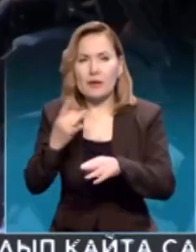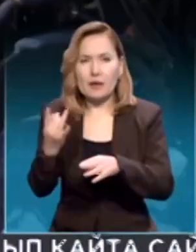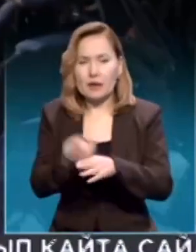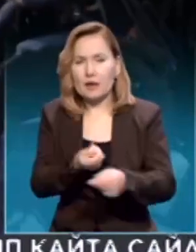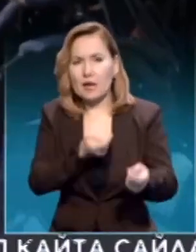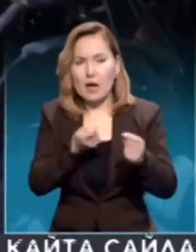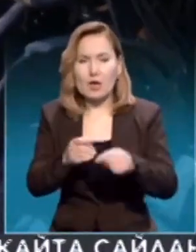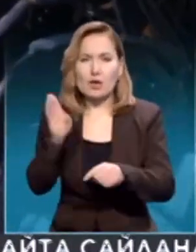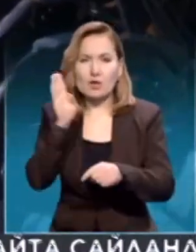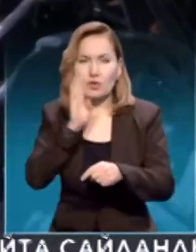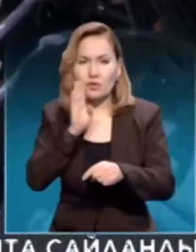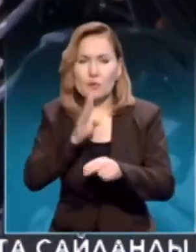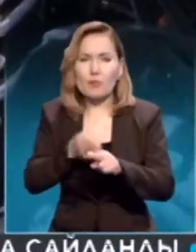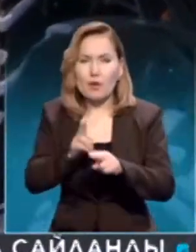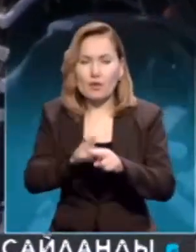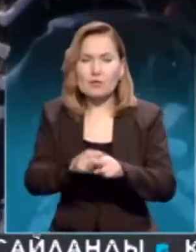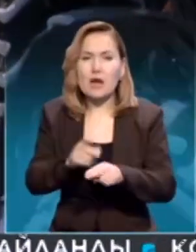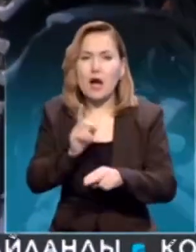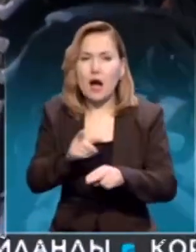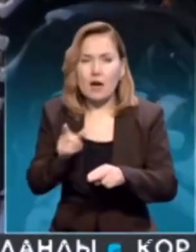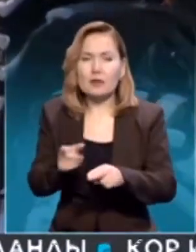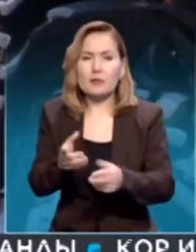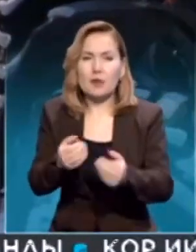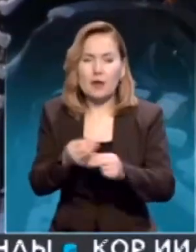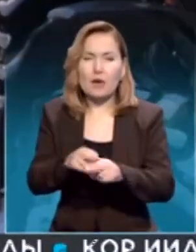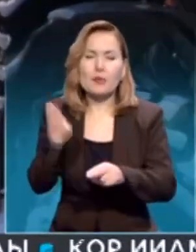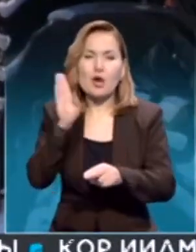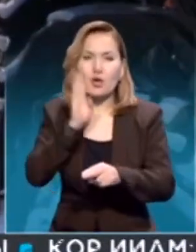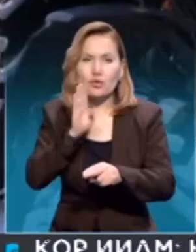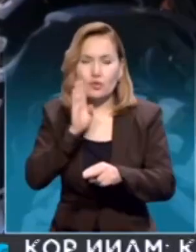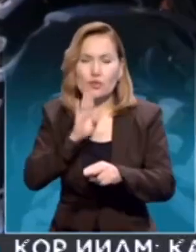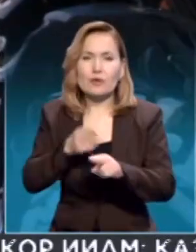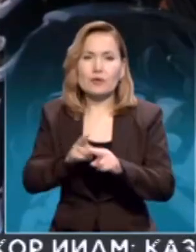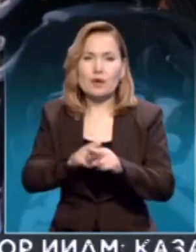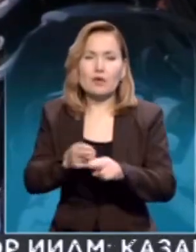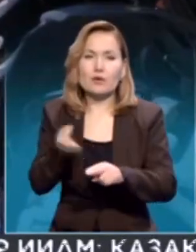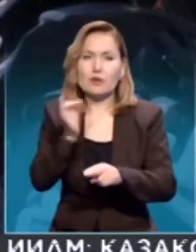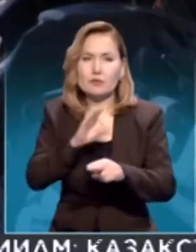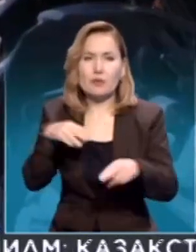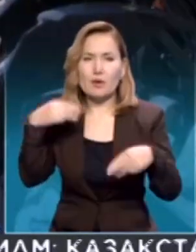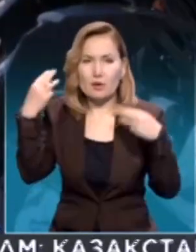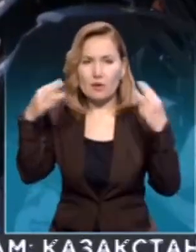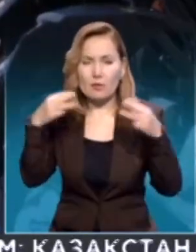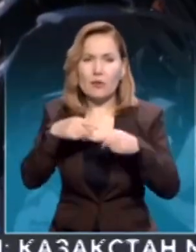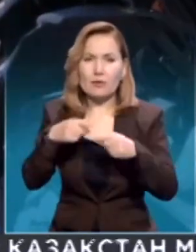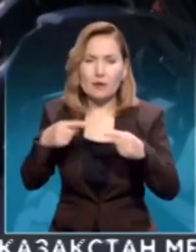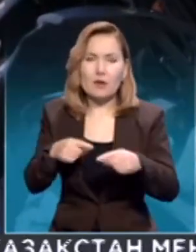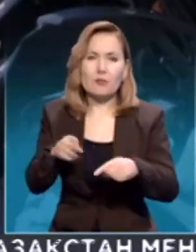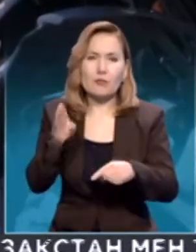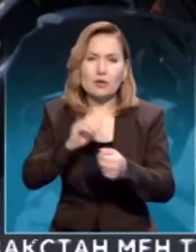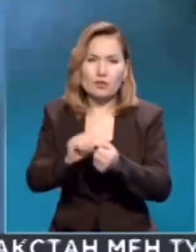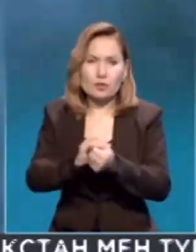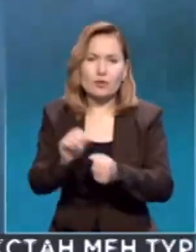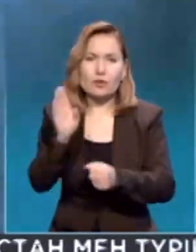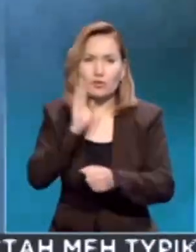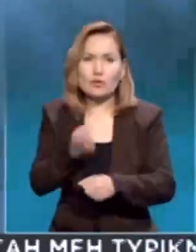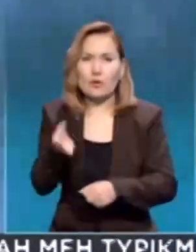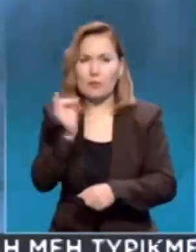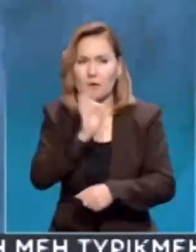нәрінің әр тамшысын үнемдейді. Себебі осы суды асқа да, жуынуға да, мал саруға және тағы басқа қажеттіліктерге пайдаланады.